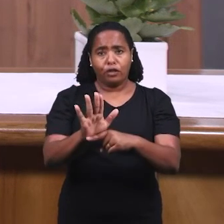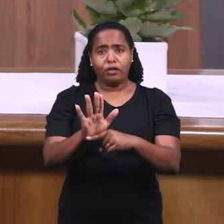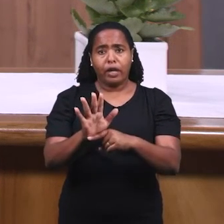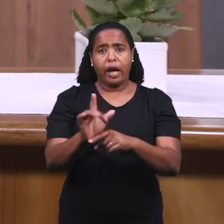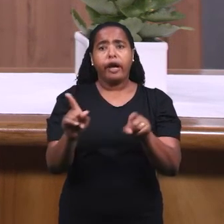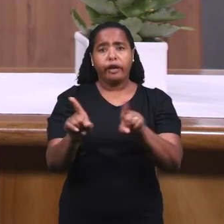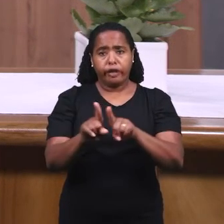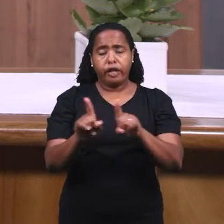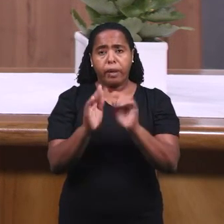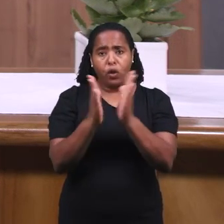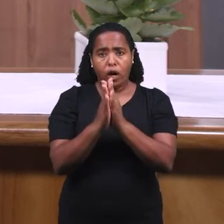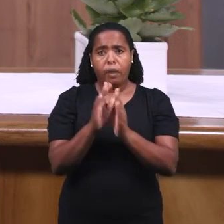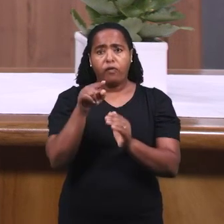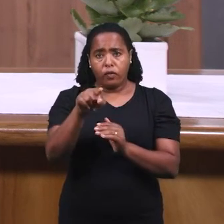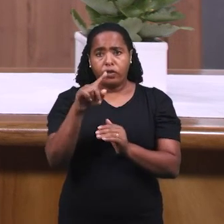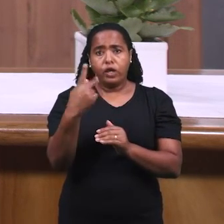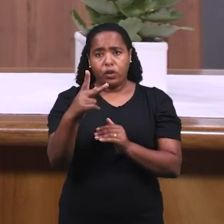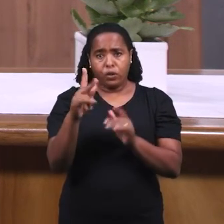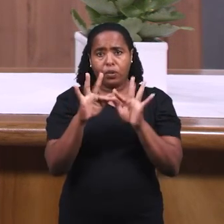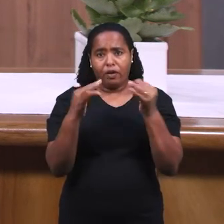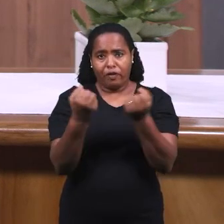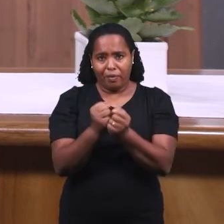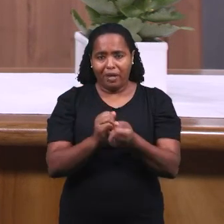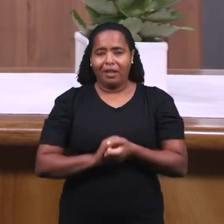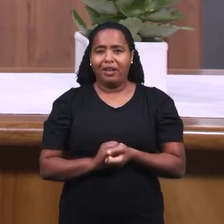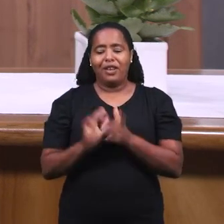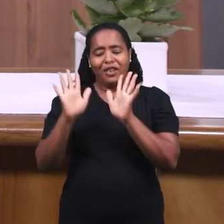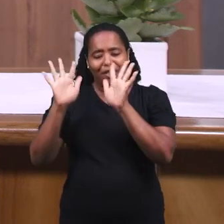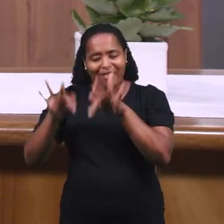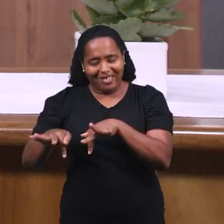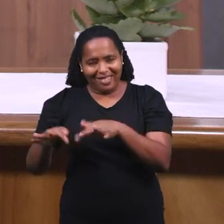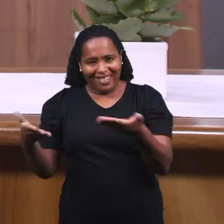готовы, чтобы отвечать вам на телефон и молиться с